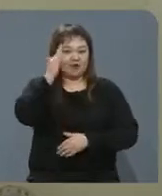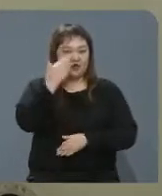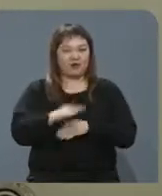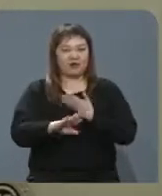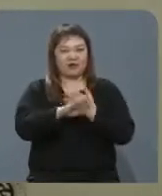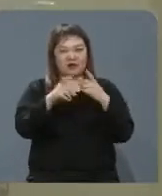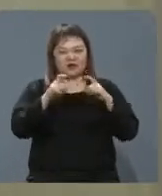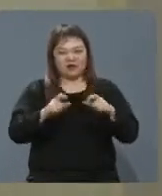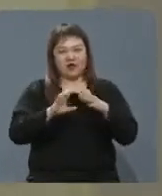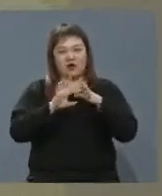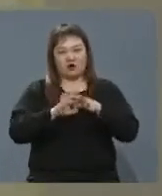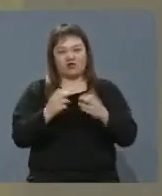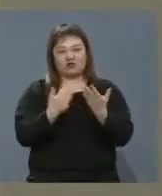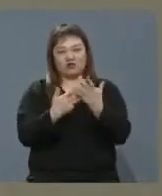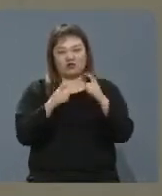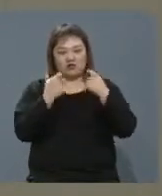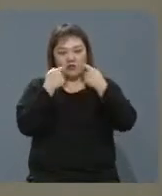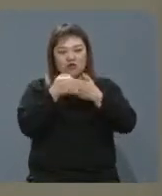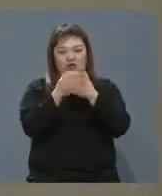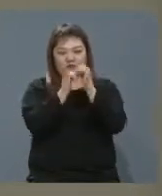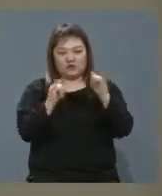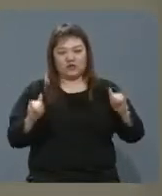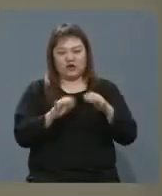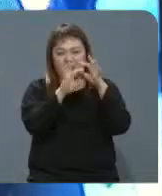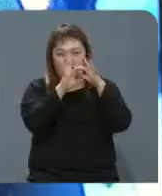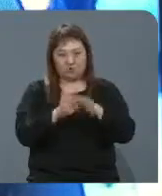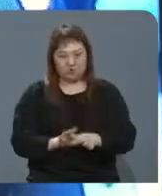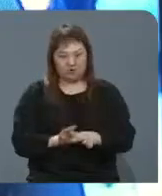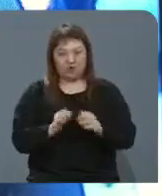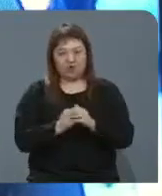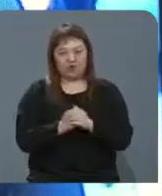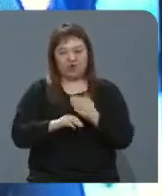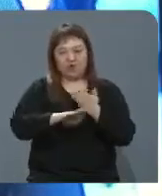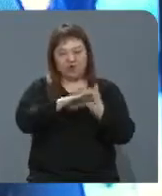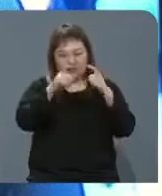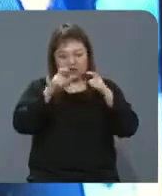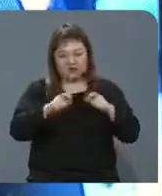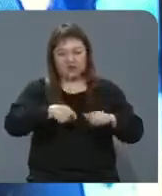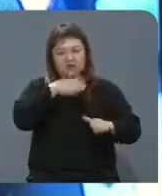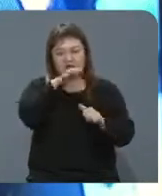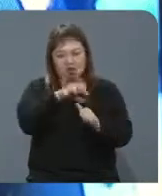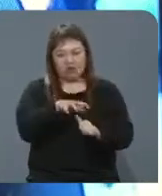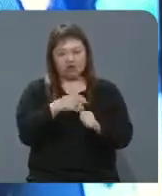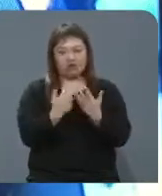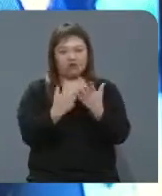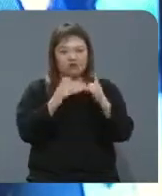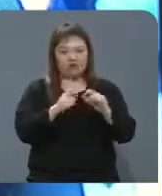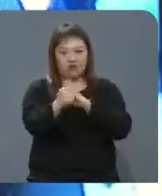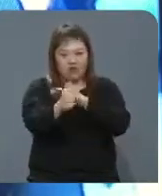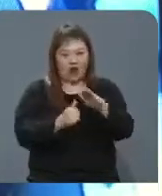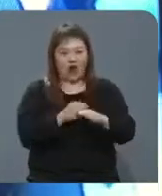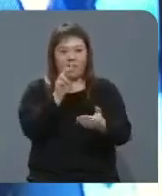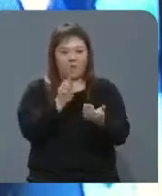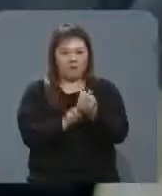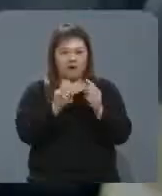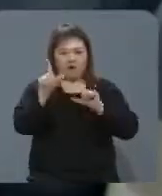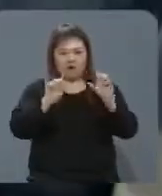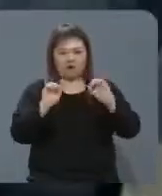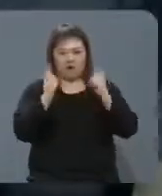지역 관련 제주 확진자가 이어지는 데다 다른 지역 자가격리 대상자의 제주 입도 후 잠적 사례까지